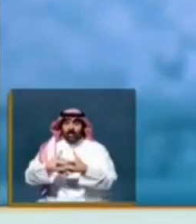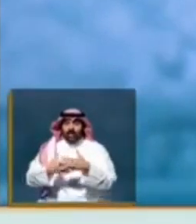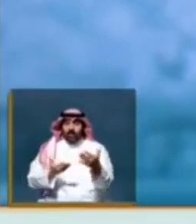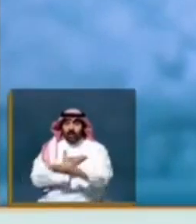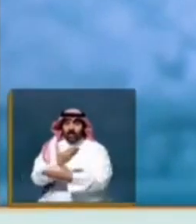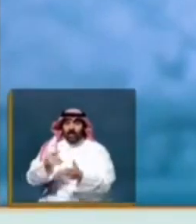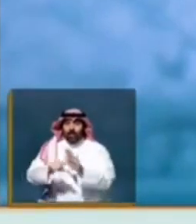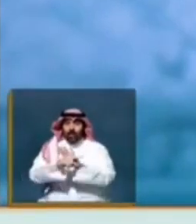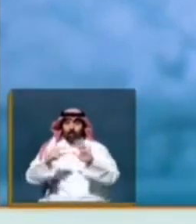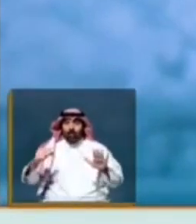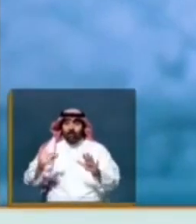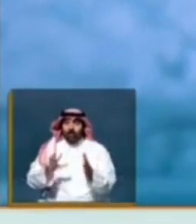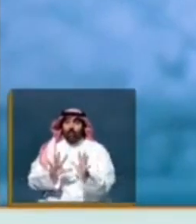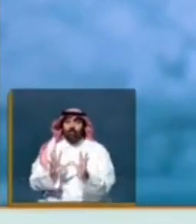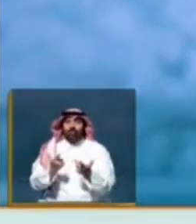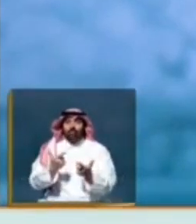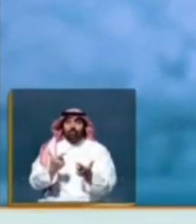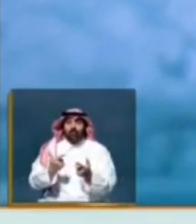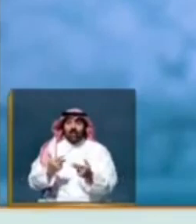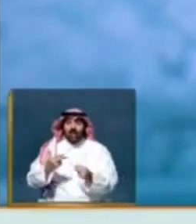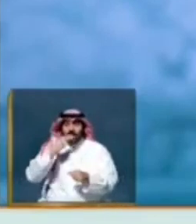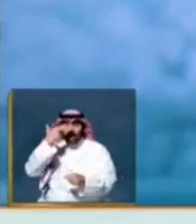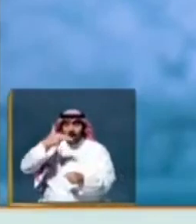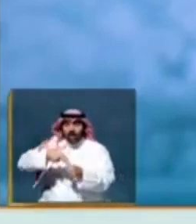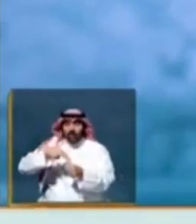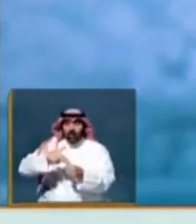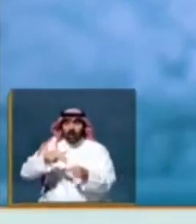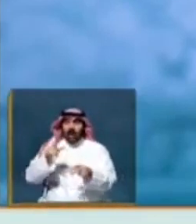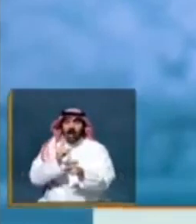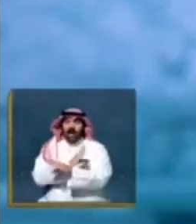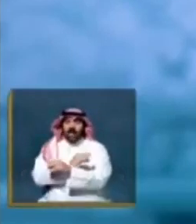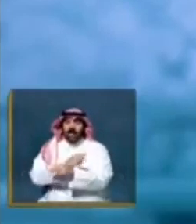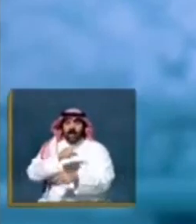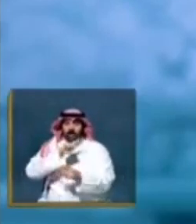المشترك، وأبرزها أوضاع أسواق الطاقة في العالم.